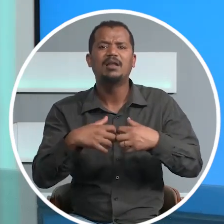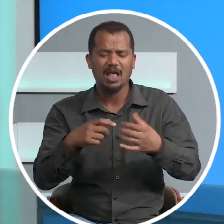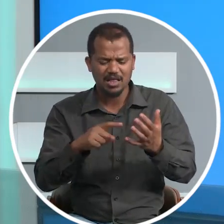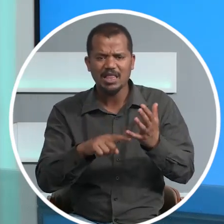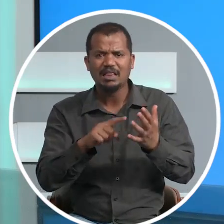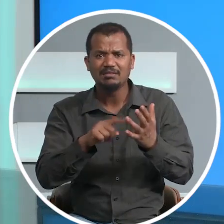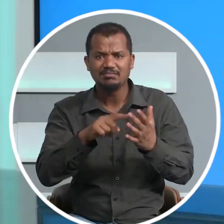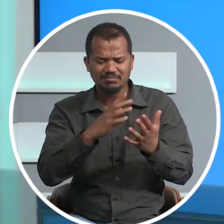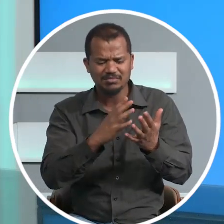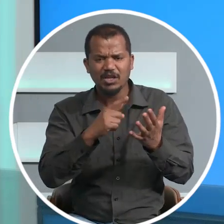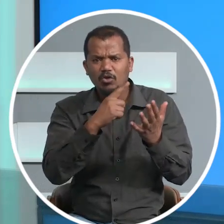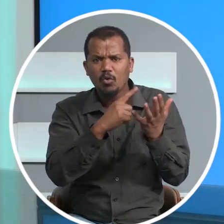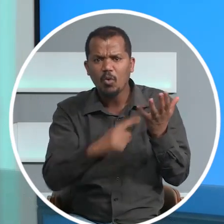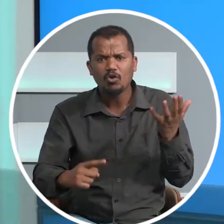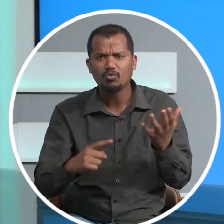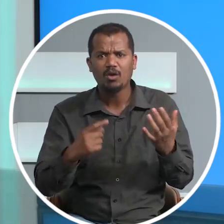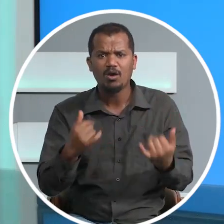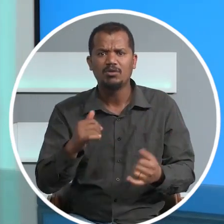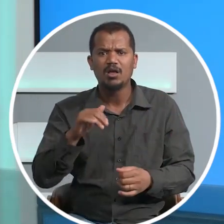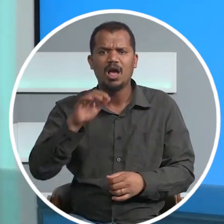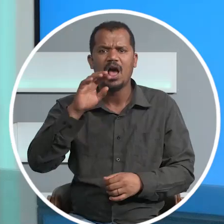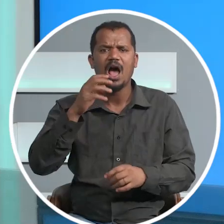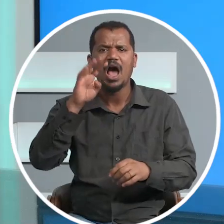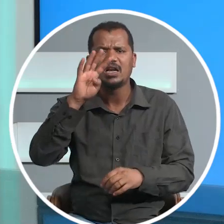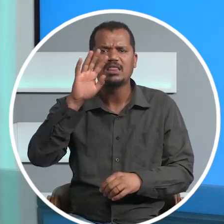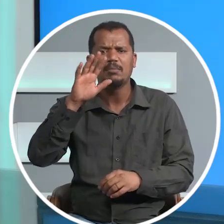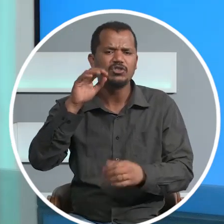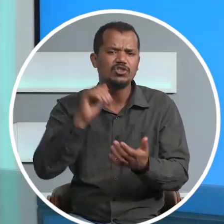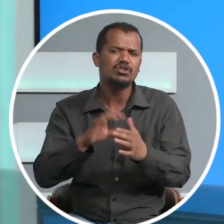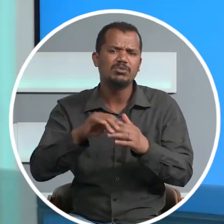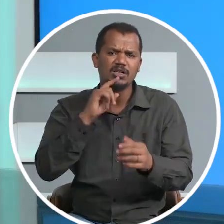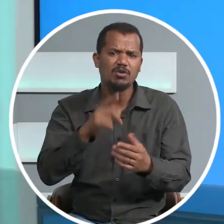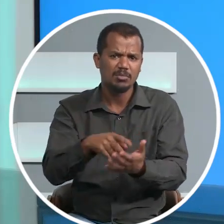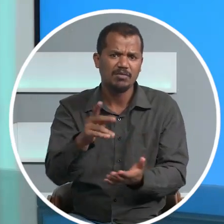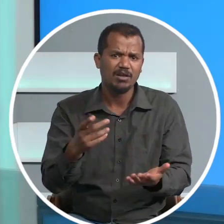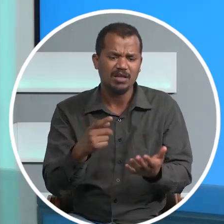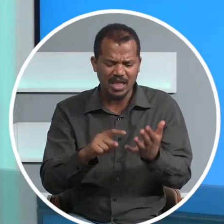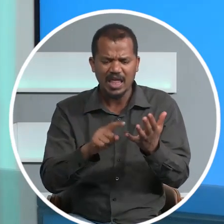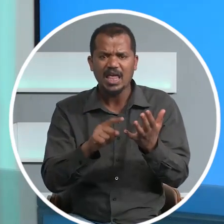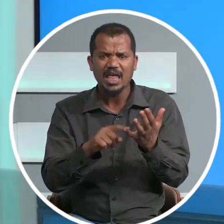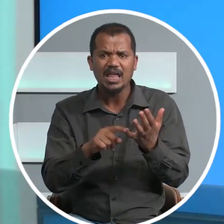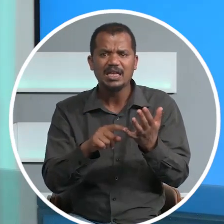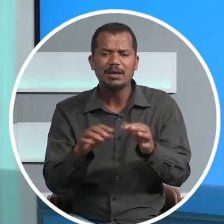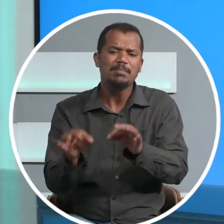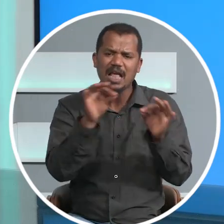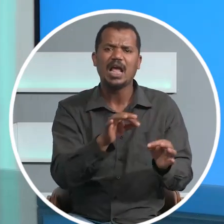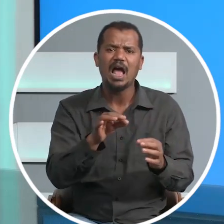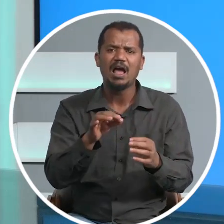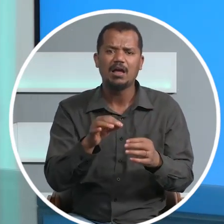ፋብሪካ ውስጥ ሲሰሩ ጣታቸውን የተቆረጡ ሰዎች አሁንም እኮ 5-4 ሺህ ብር ነው ኢንሹራንስ የሚሰጣቸው። ያንን ግን የሚተካ አካል ያስፈልጋል፣